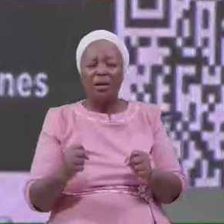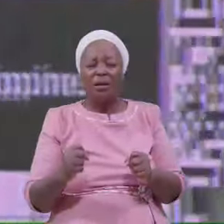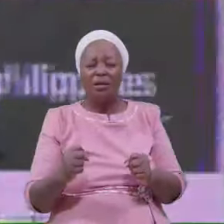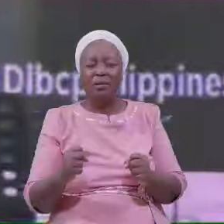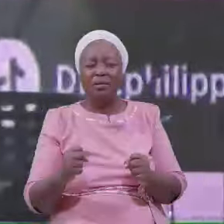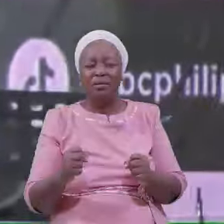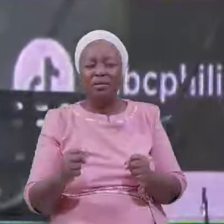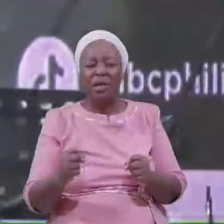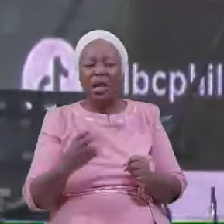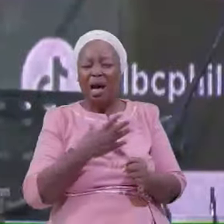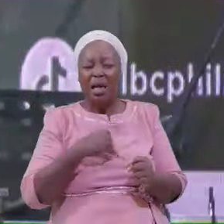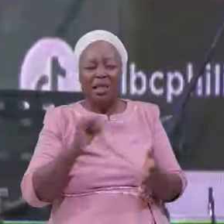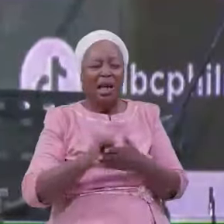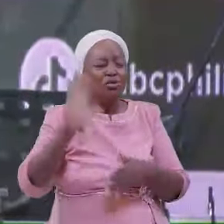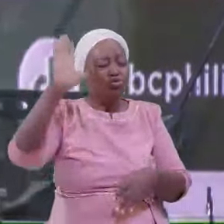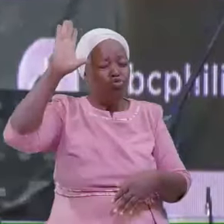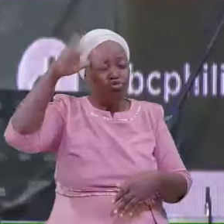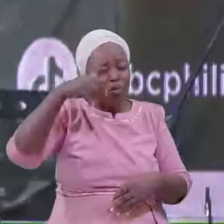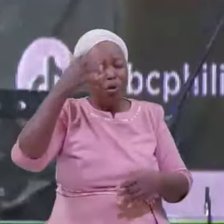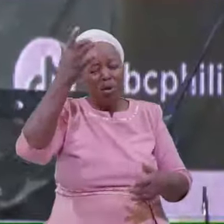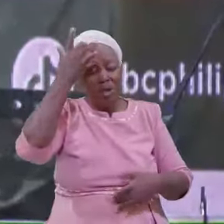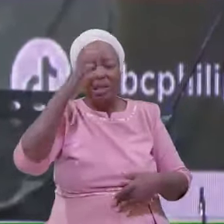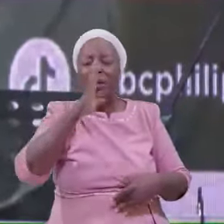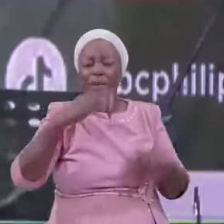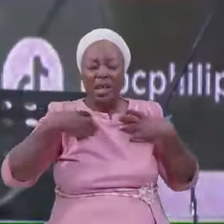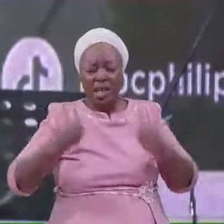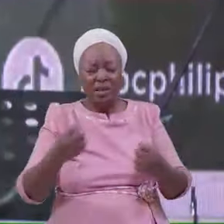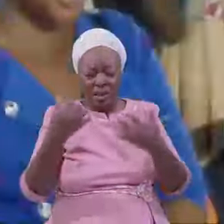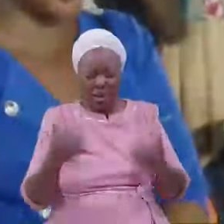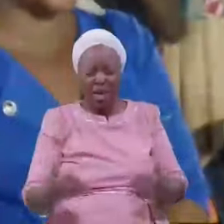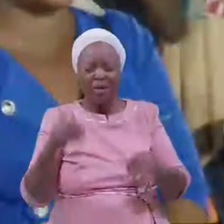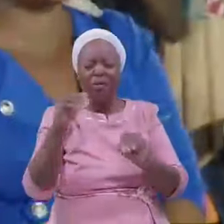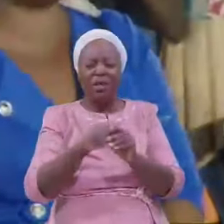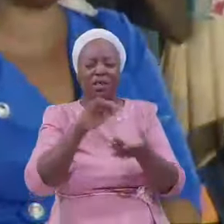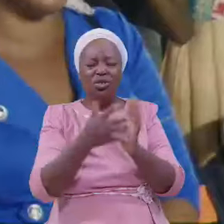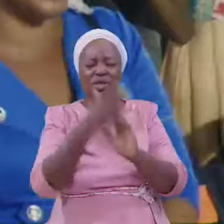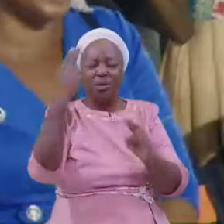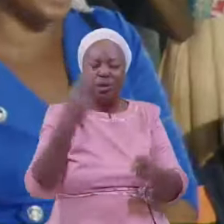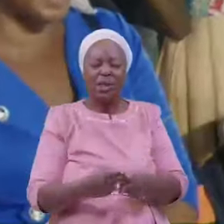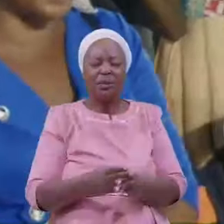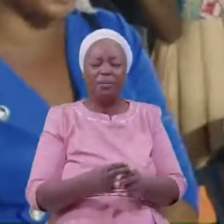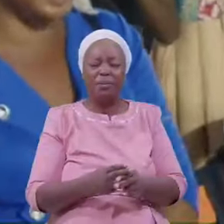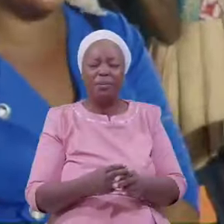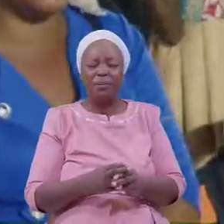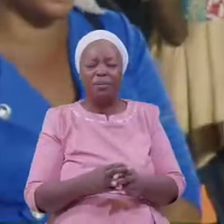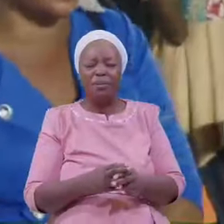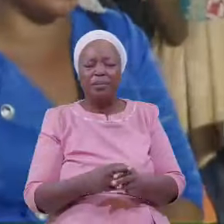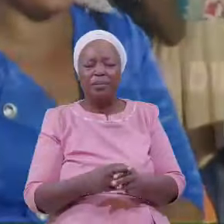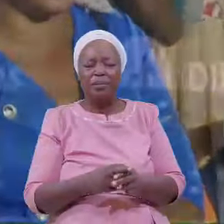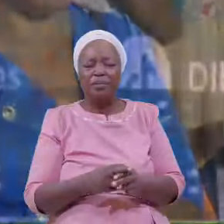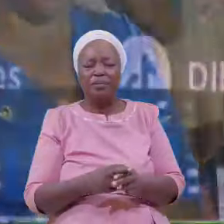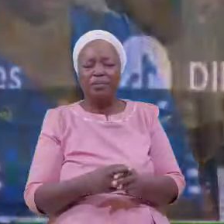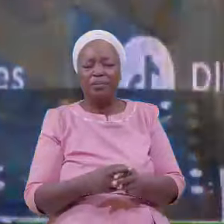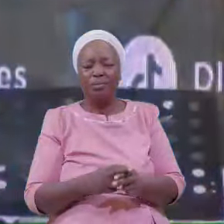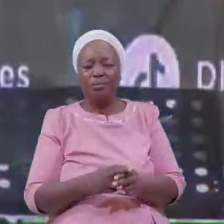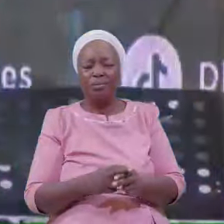terminal disease be healed now in Jesus' name. Ang nakamamatay na karamdamang ito,